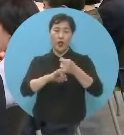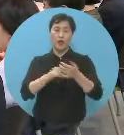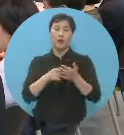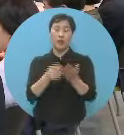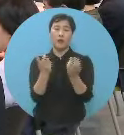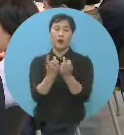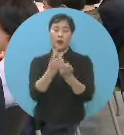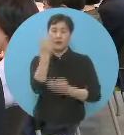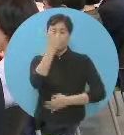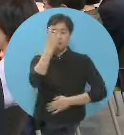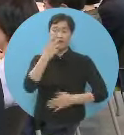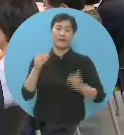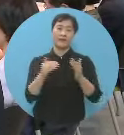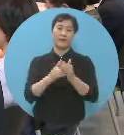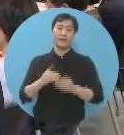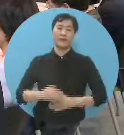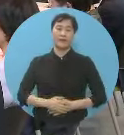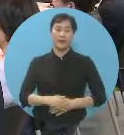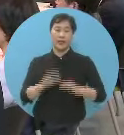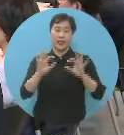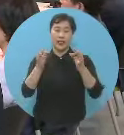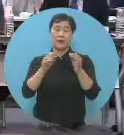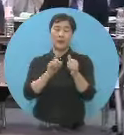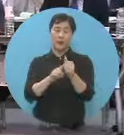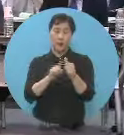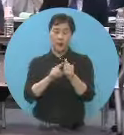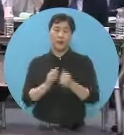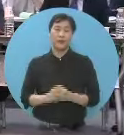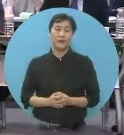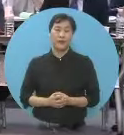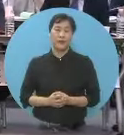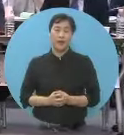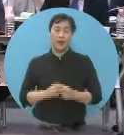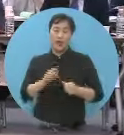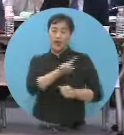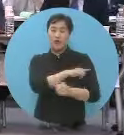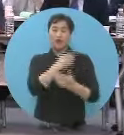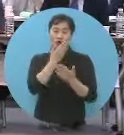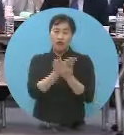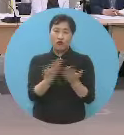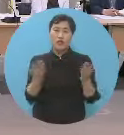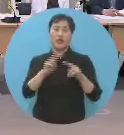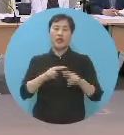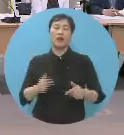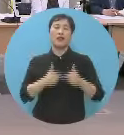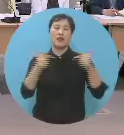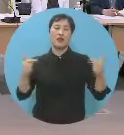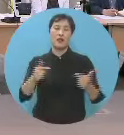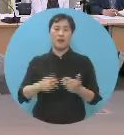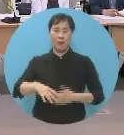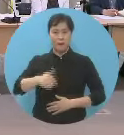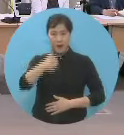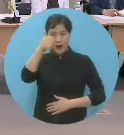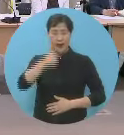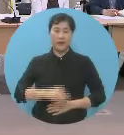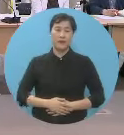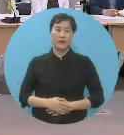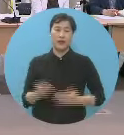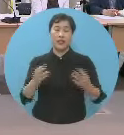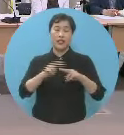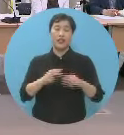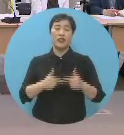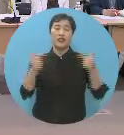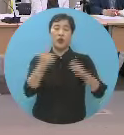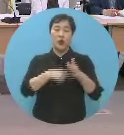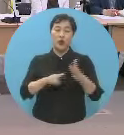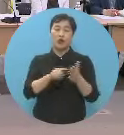점검했습니다. 김영록 전라남도지사는 최대 과제로 일자리 창출을 꼽았습니다. 일자리 창출을 위한 핵심